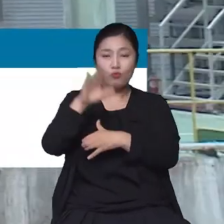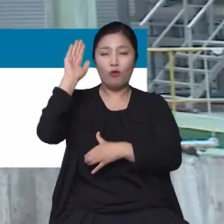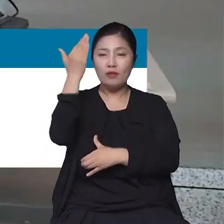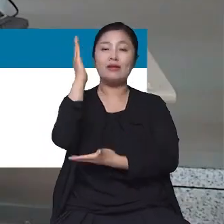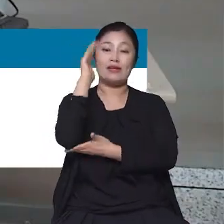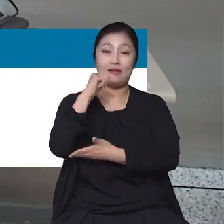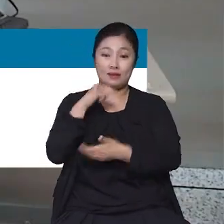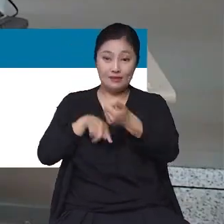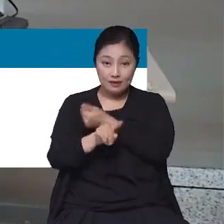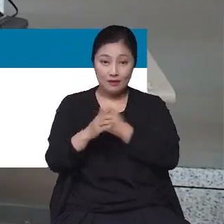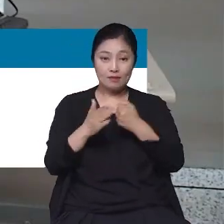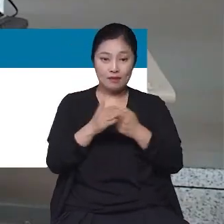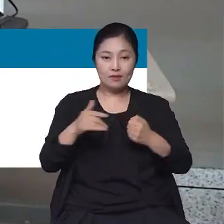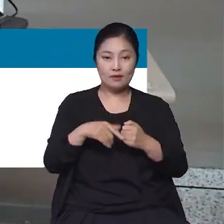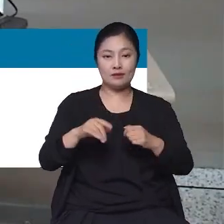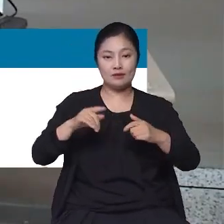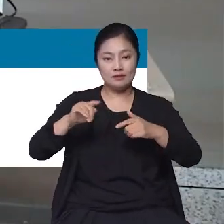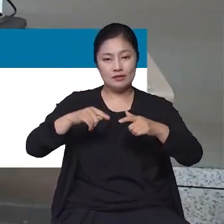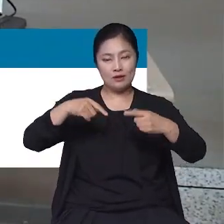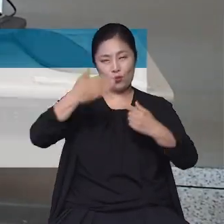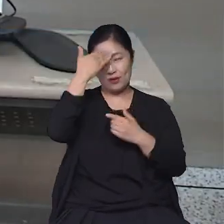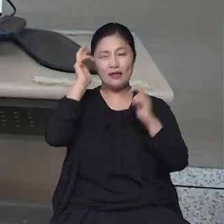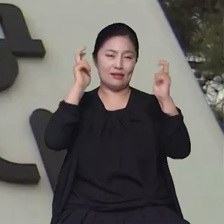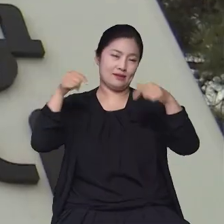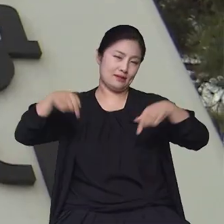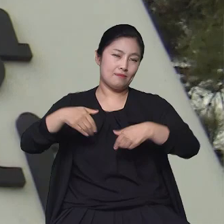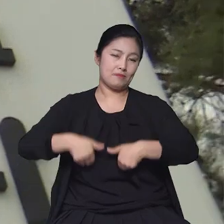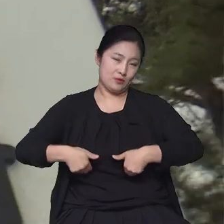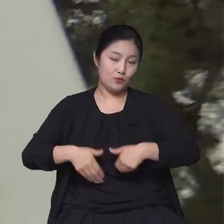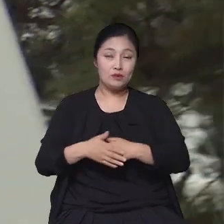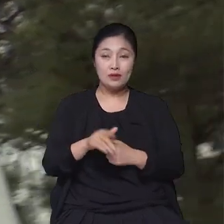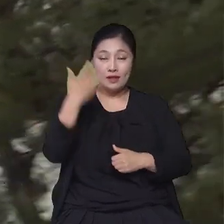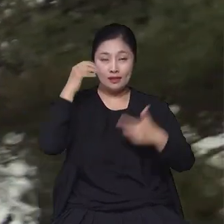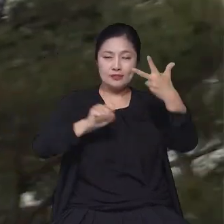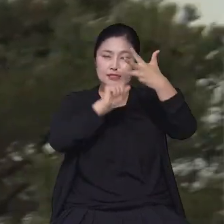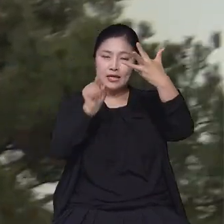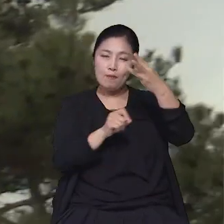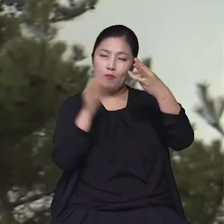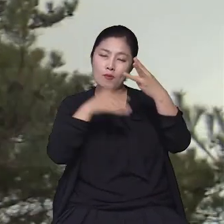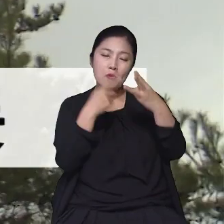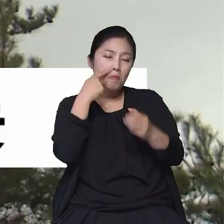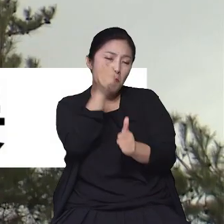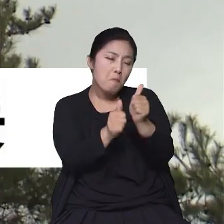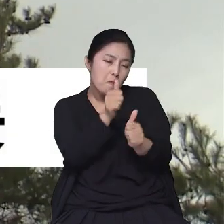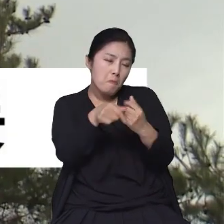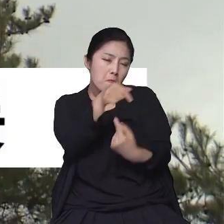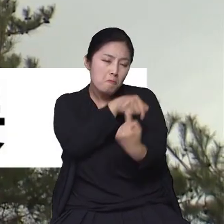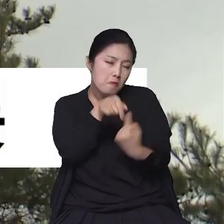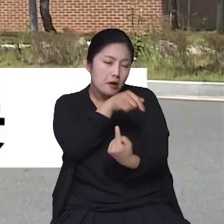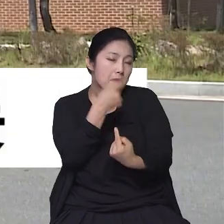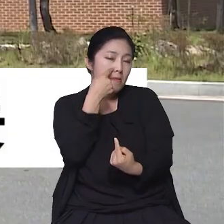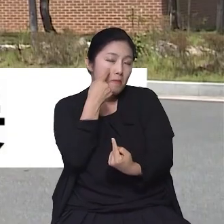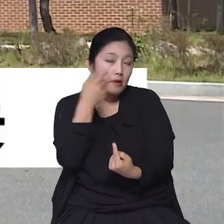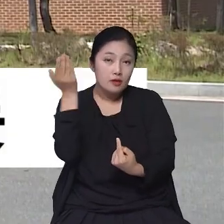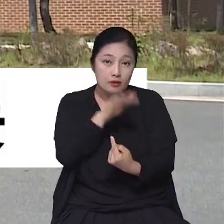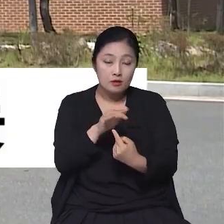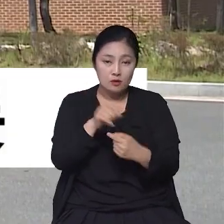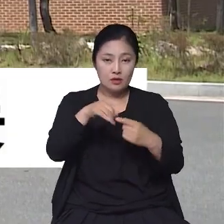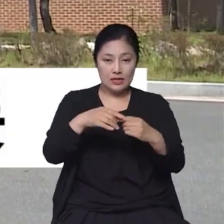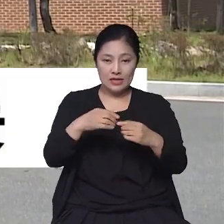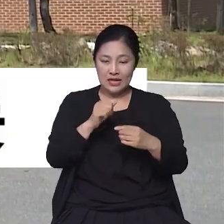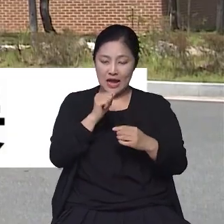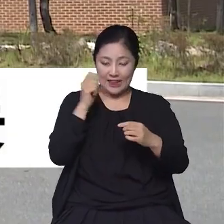본사하고 경영지 측에서 결정하시죠. 지난 3월 말부터 시험 가동 중인 나주 SRF 발전소는